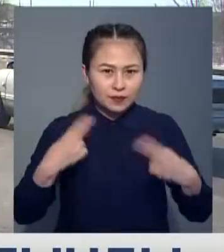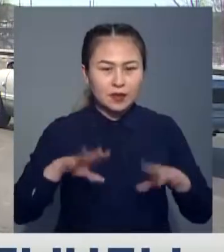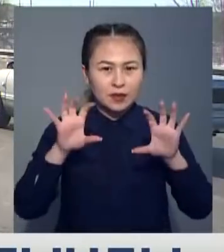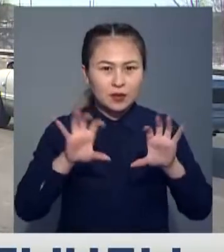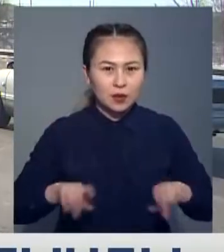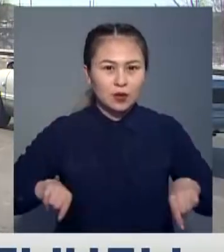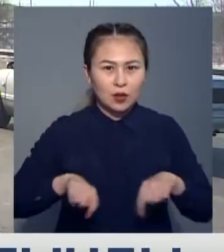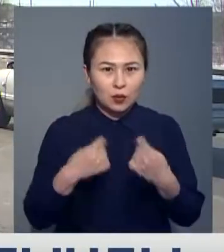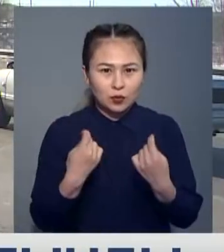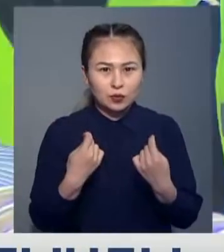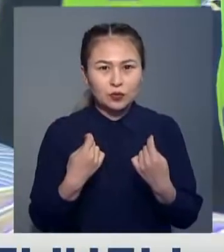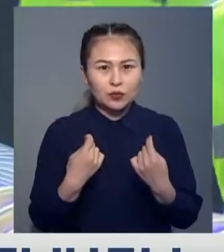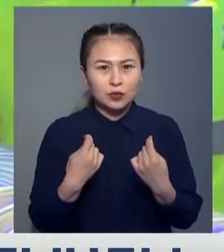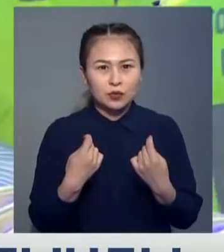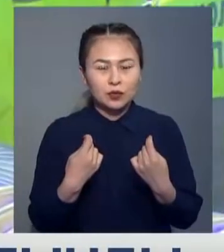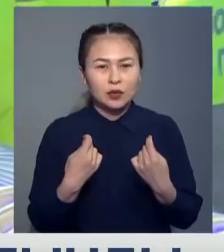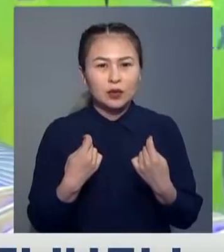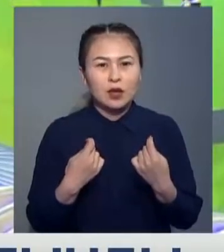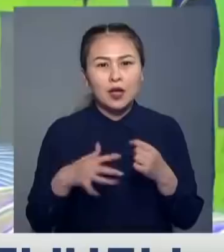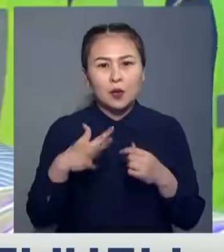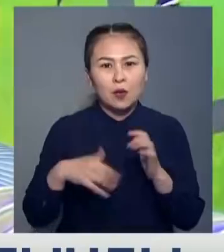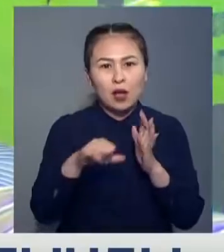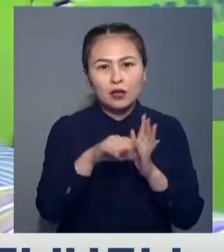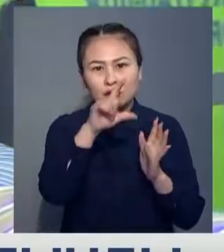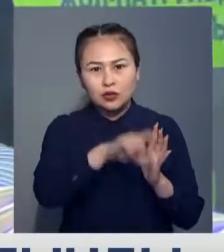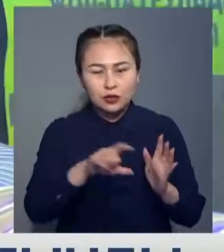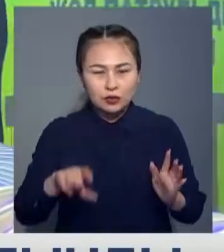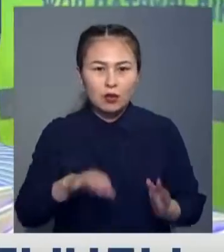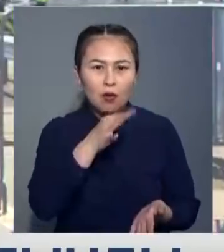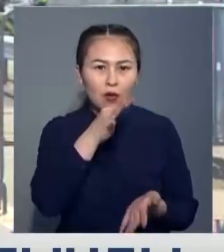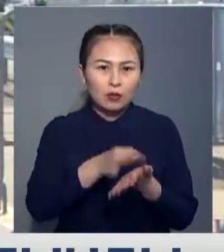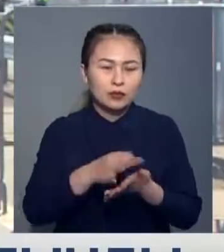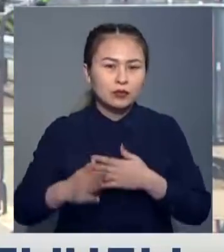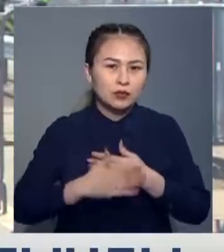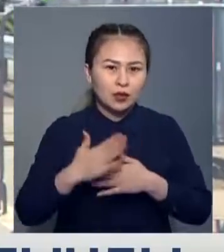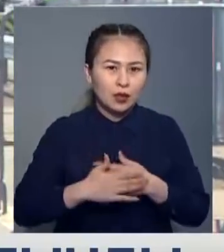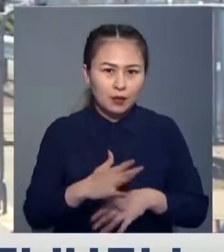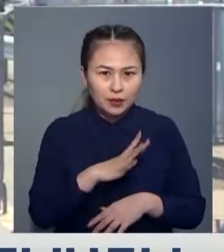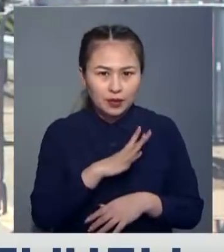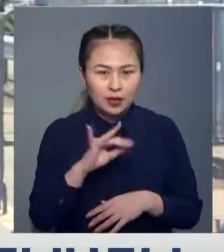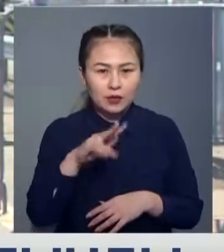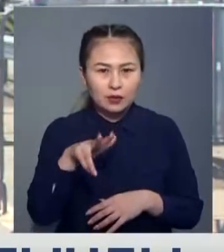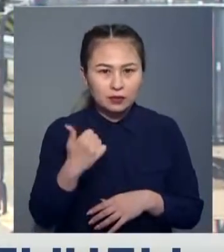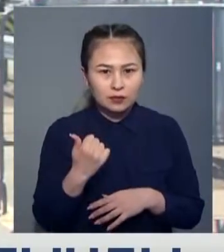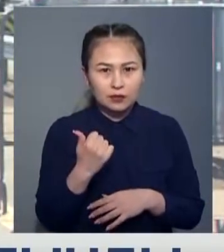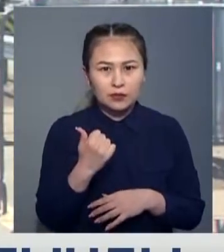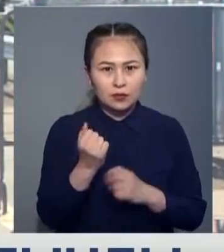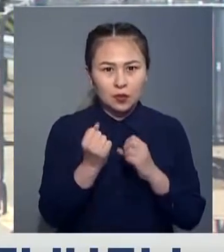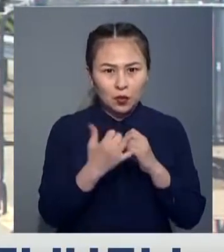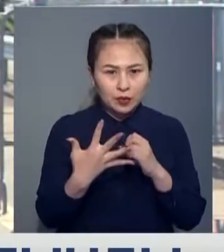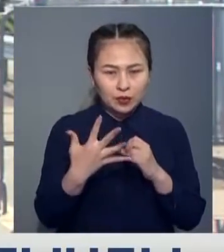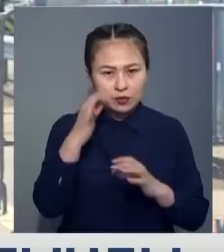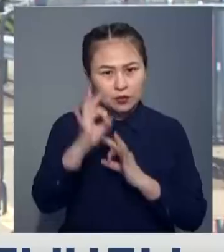заңсыз өтіп кетпек болған 56 азамат әкімшілік жауапкершілікке тартылыпты. Оның 31-і 15